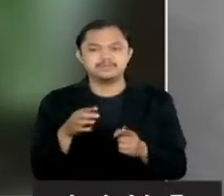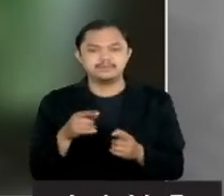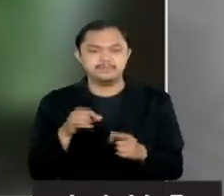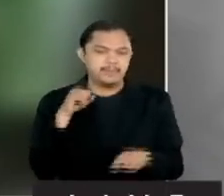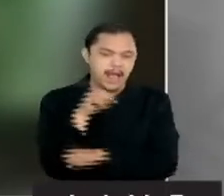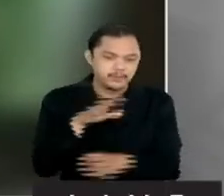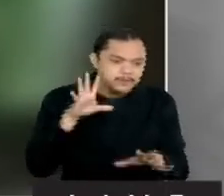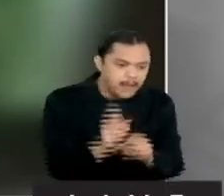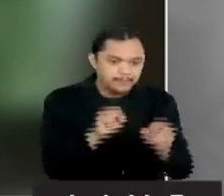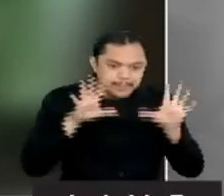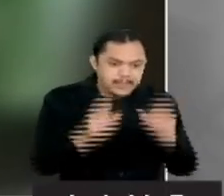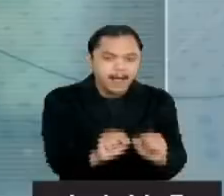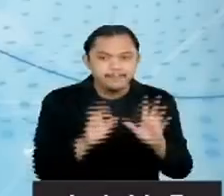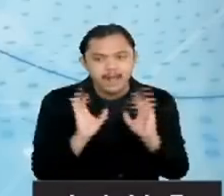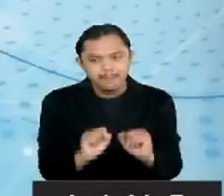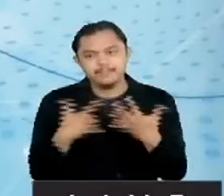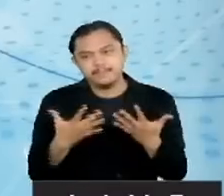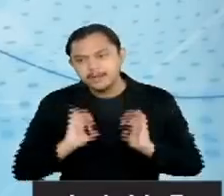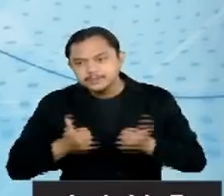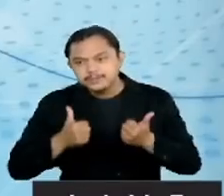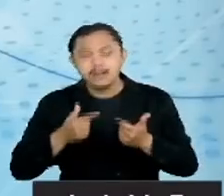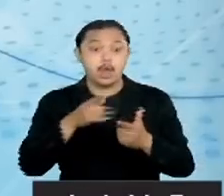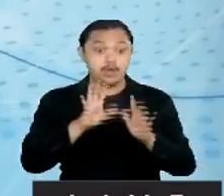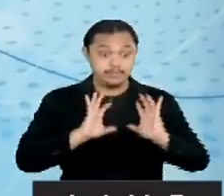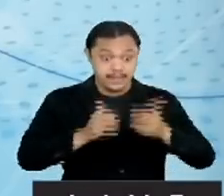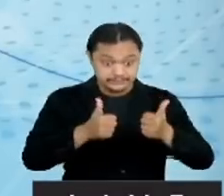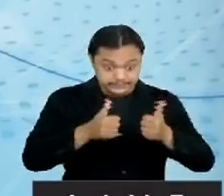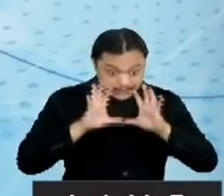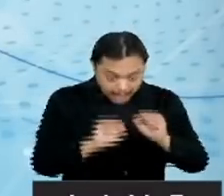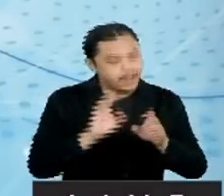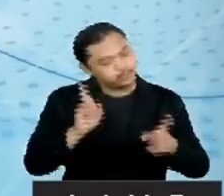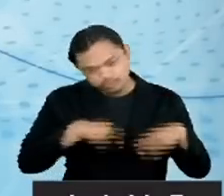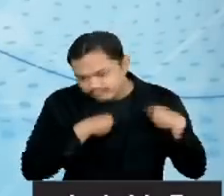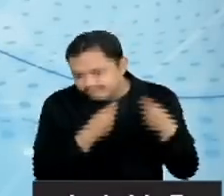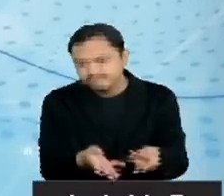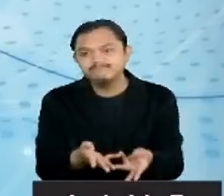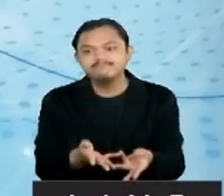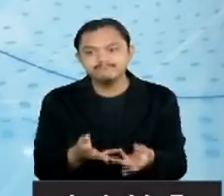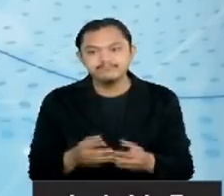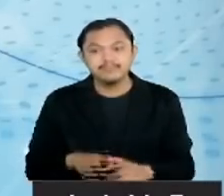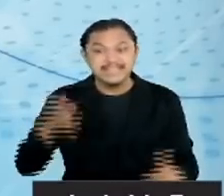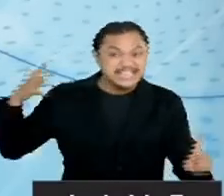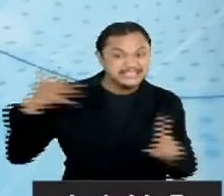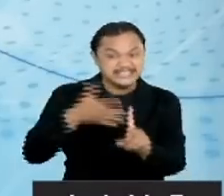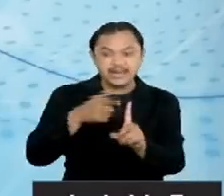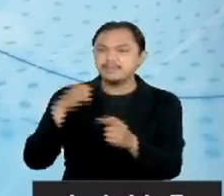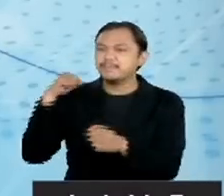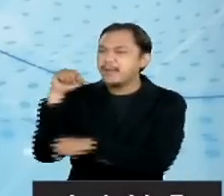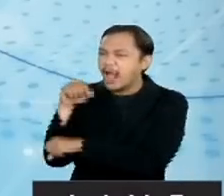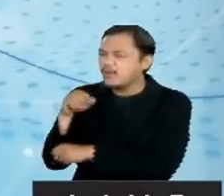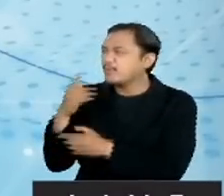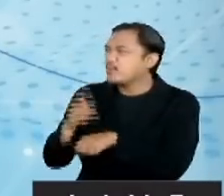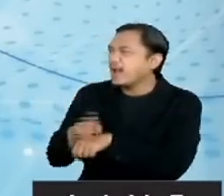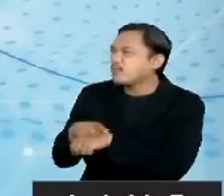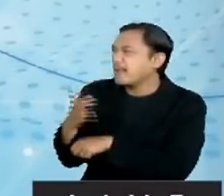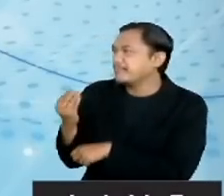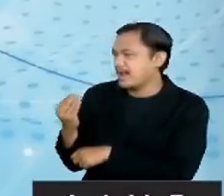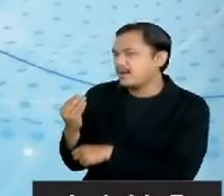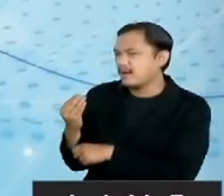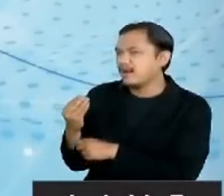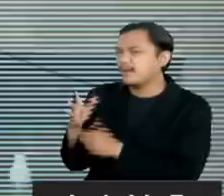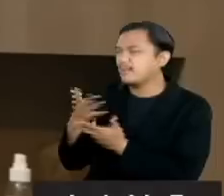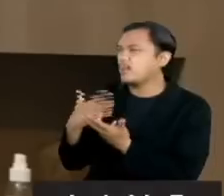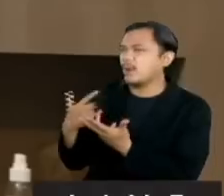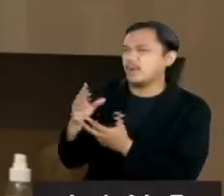ada. Kira-kira upaya pencarian ini akan dilakukan sampai kapan, Pak Ibrahim? Ya,